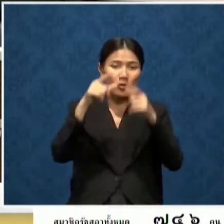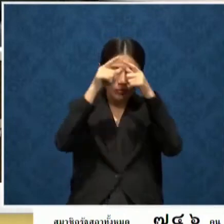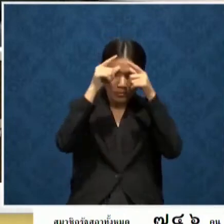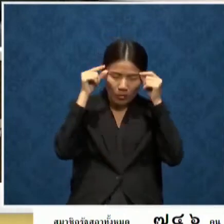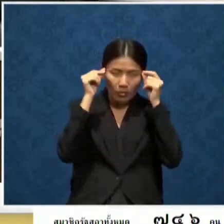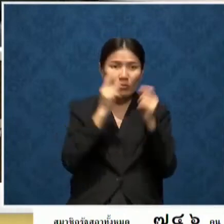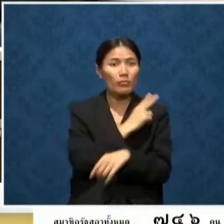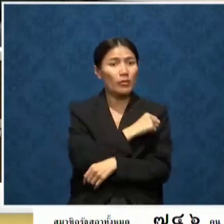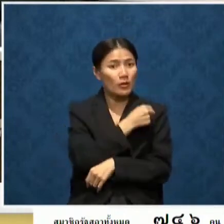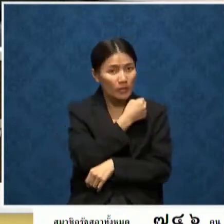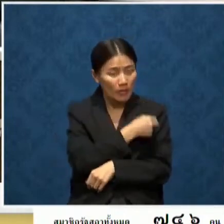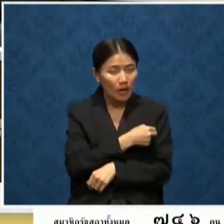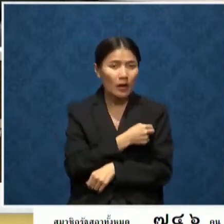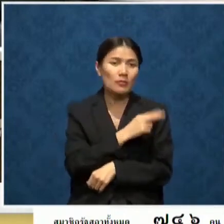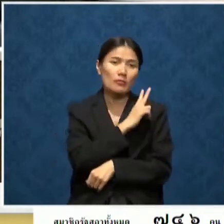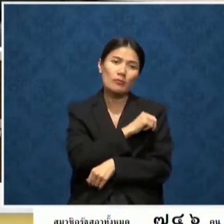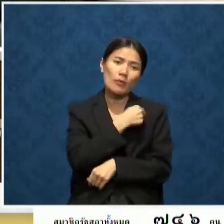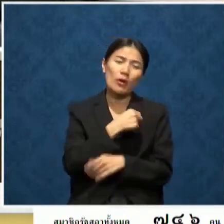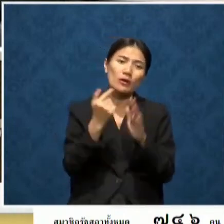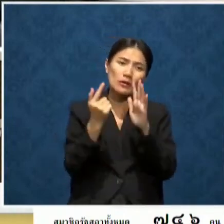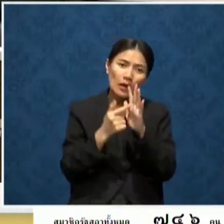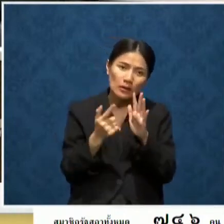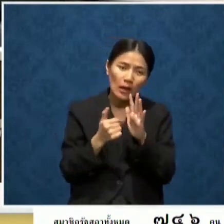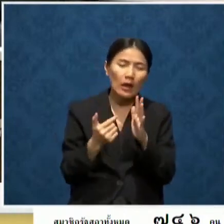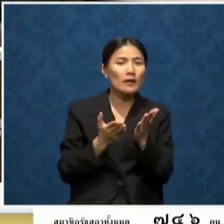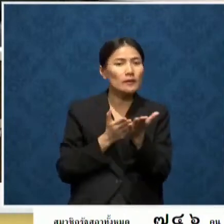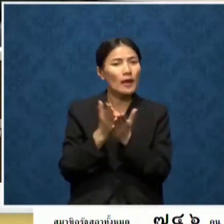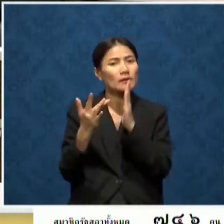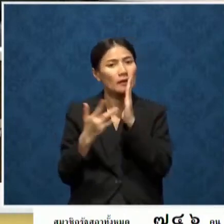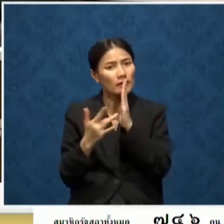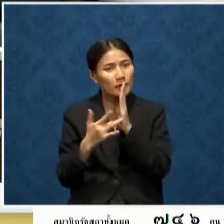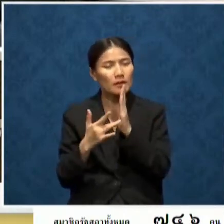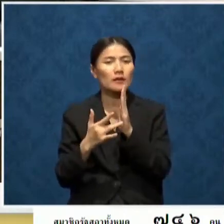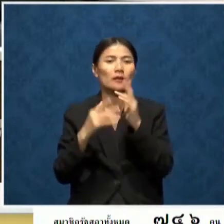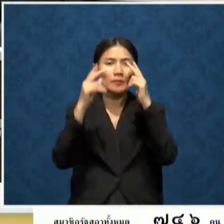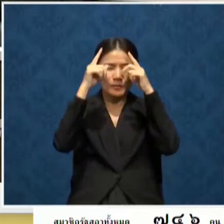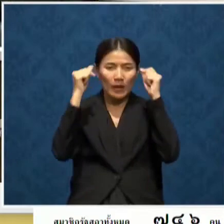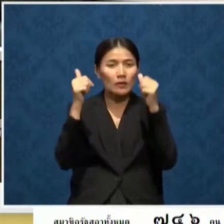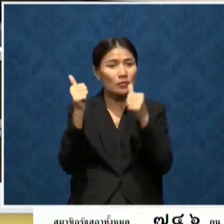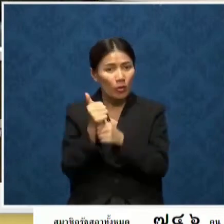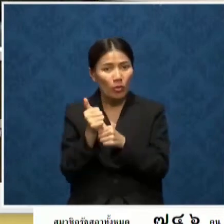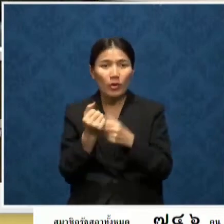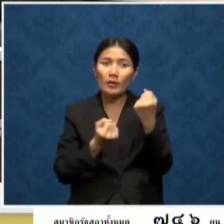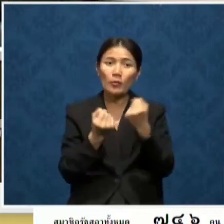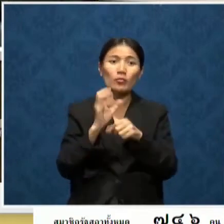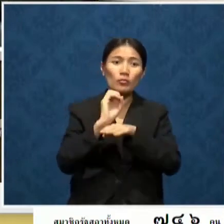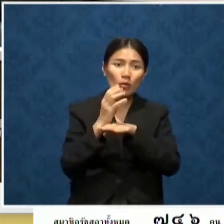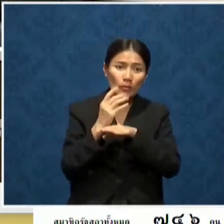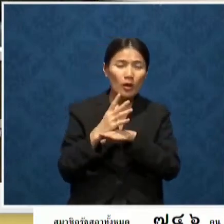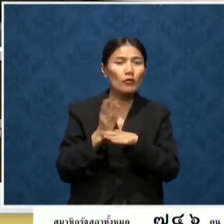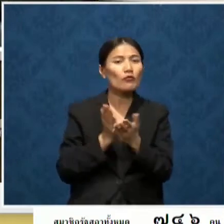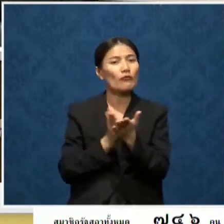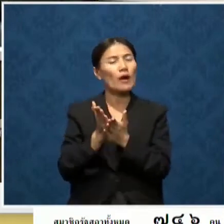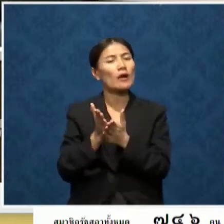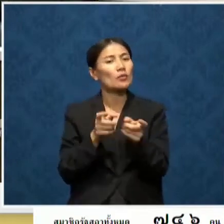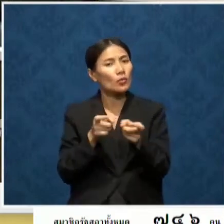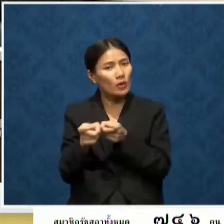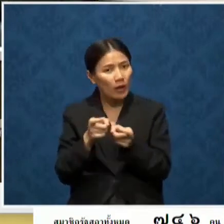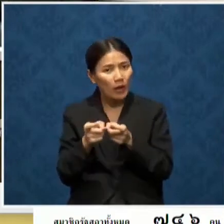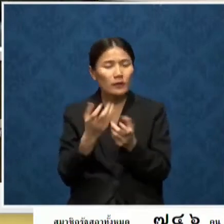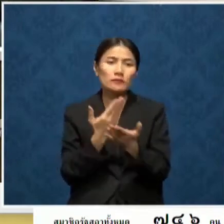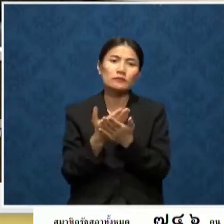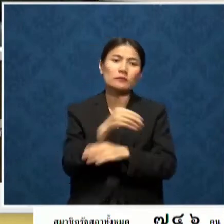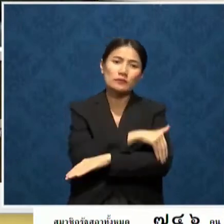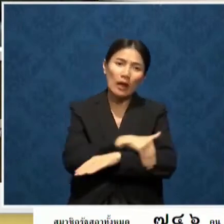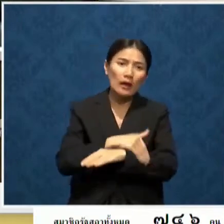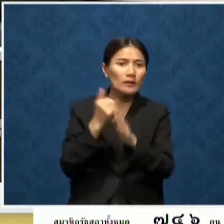ัทใเทคนิการแพทย์นัพชนะการผู้ช่วยเพราบาลคนขบลสขเฉินทุกาการบัญชี ปัชชาสมพันธ ย